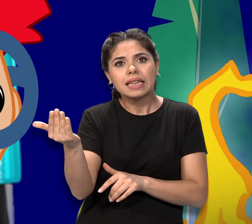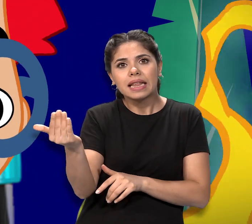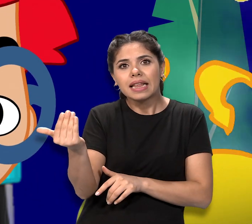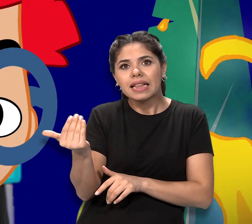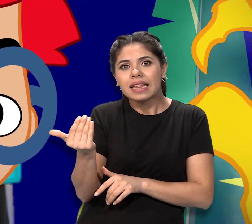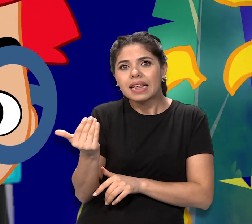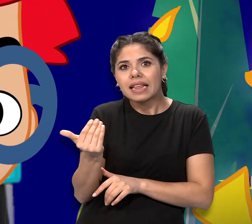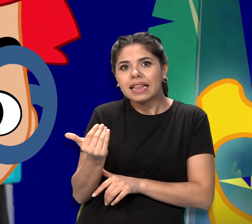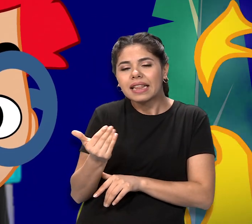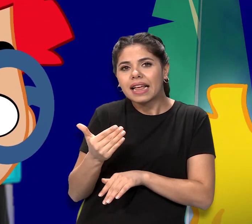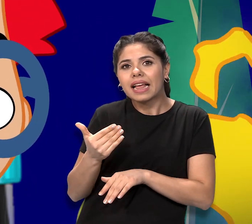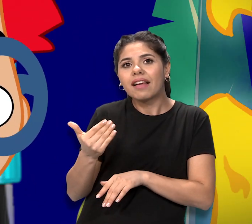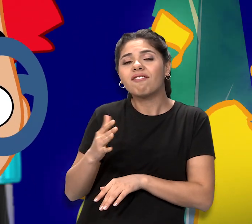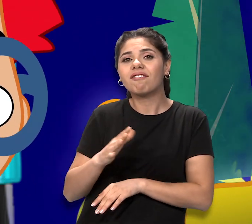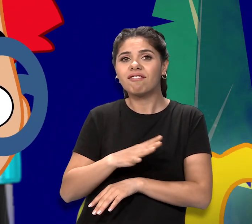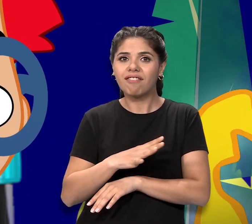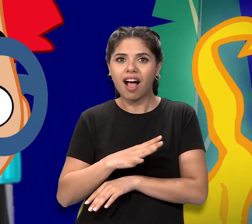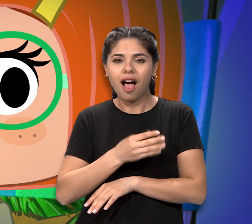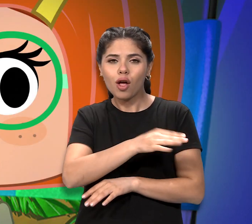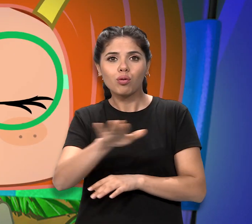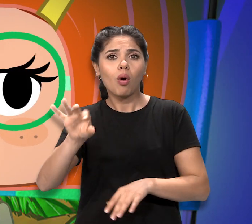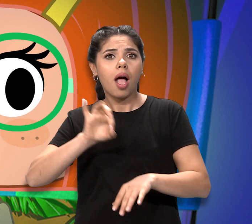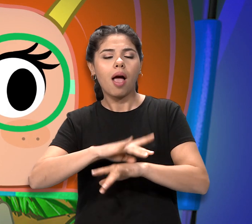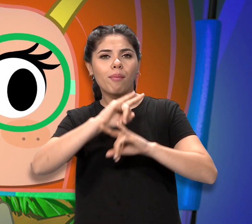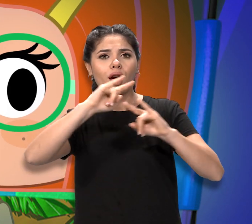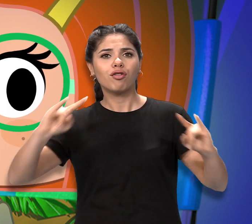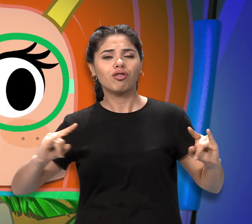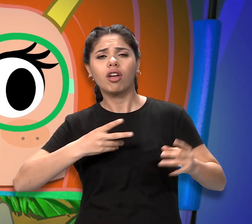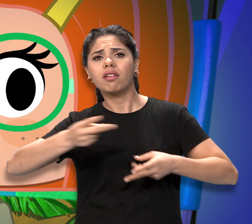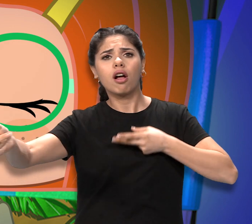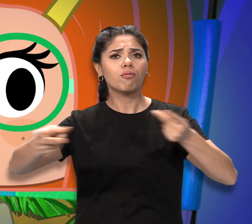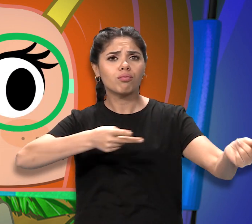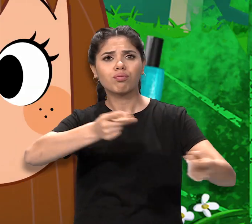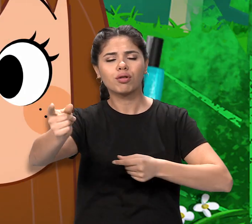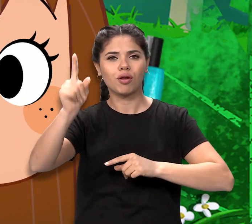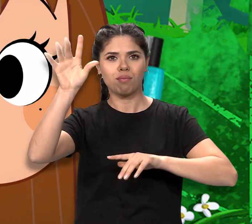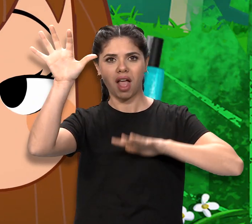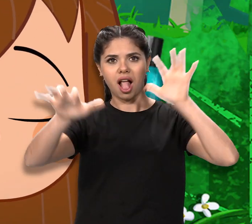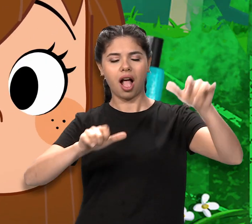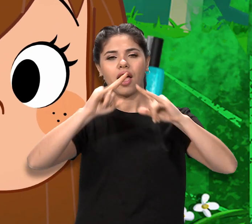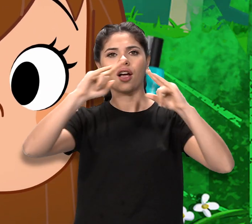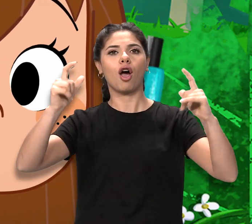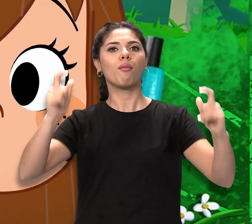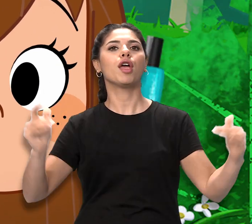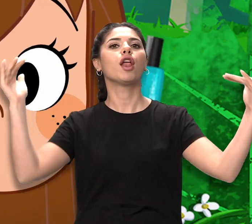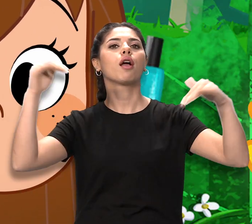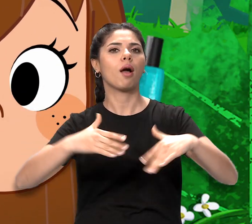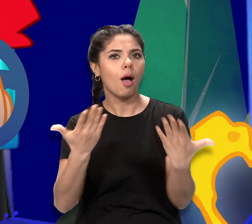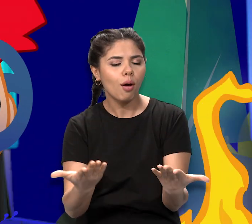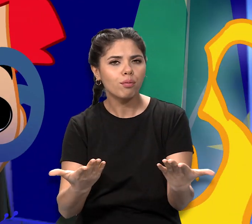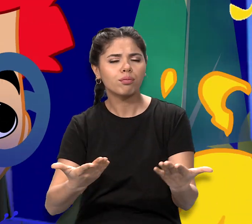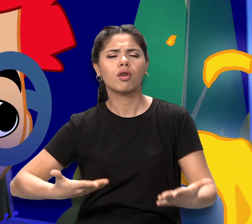yaklaşmış, yaklaşmış, yaklaşmış. Çocuklar hemen çadırlarına kaçmış. Bir ayı kamp alanına